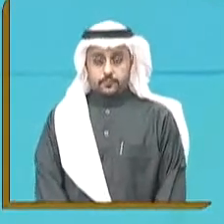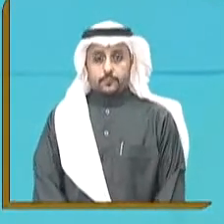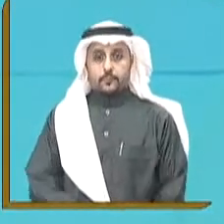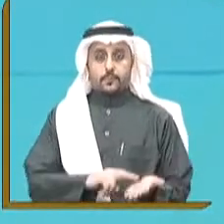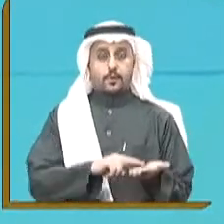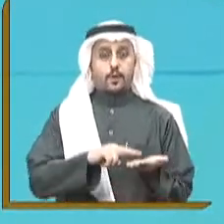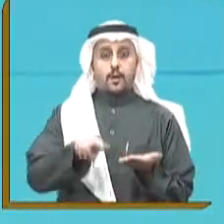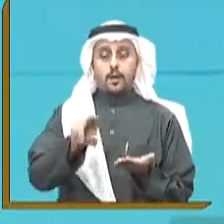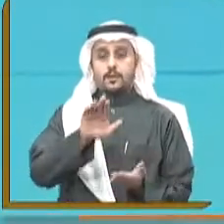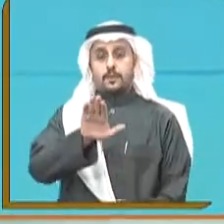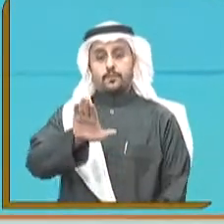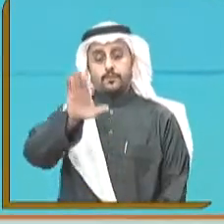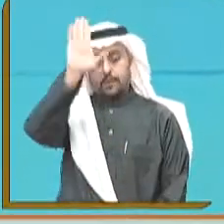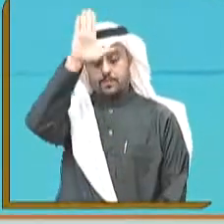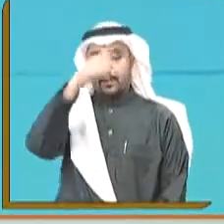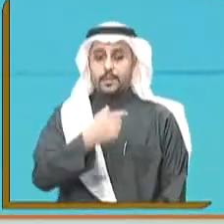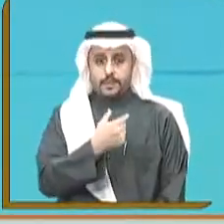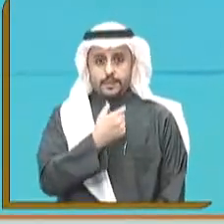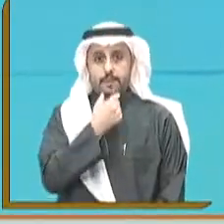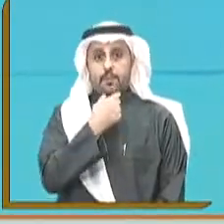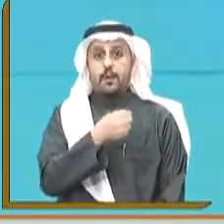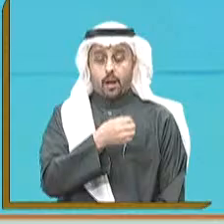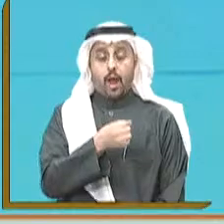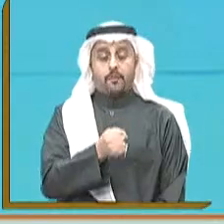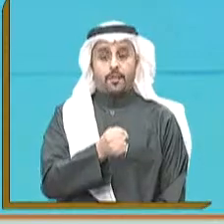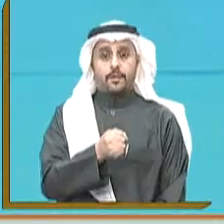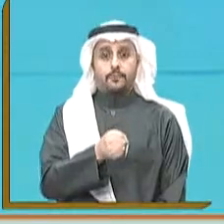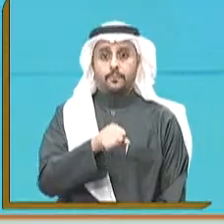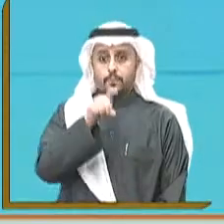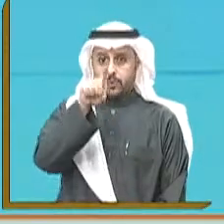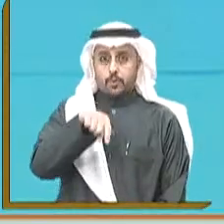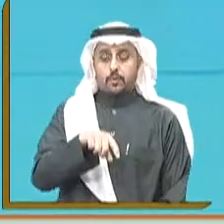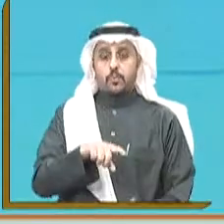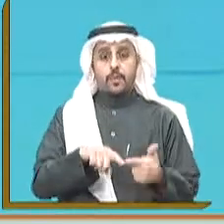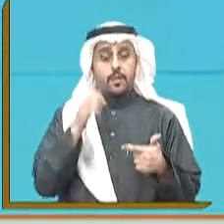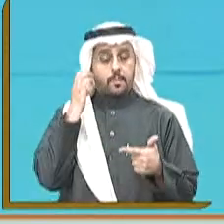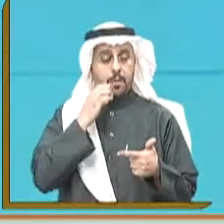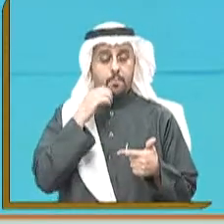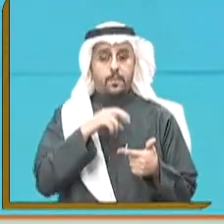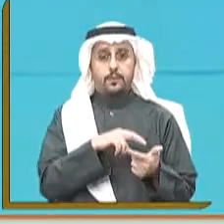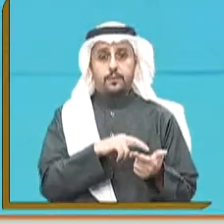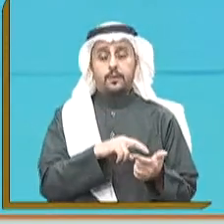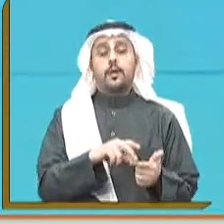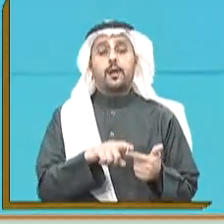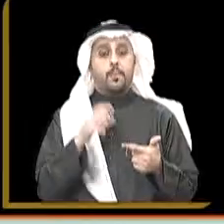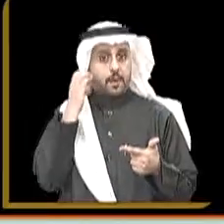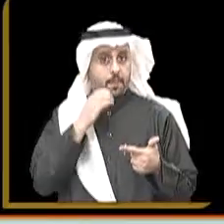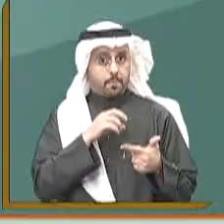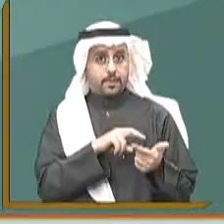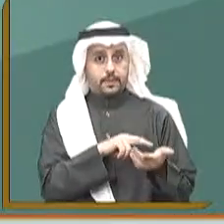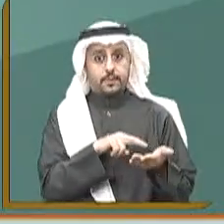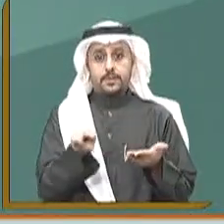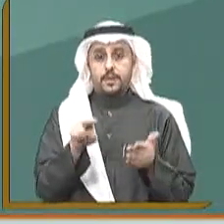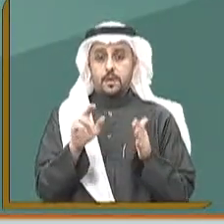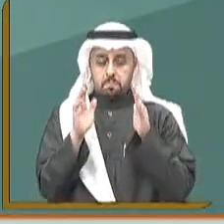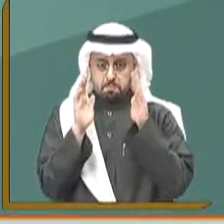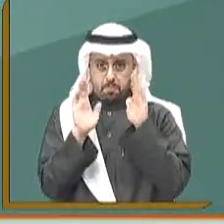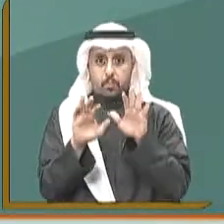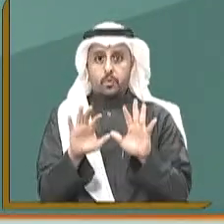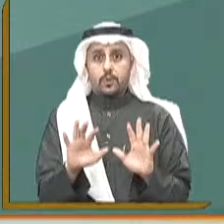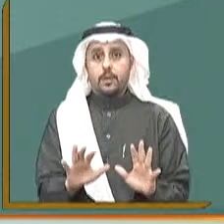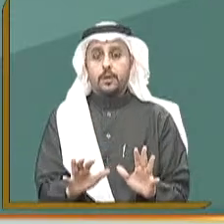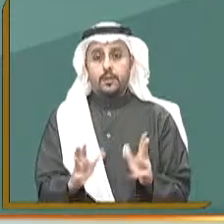بعث خادم الحرمين الشريفين الملك سلمان بن عبد العزيز آل سعود وصاحب السمو الملكي الأمير محمد بن سلمان بن عبد العزيز آل